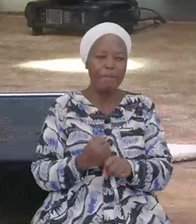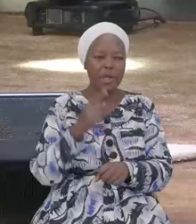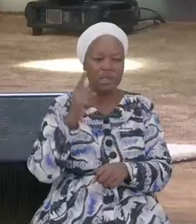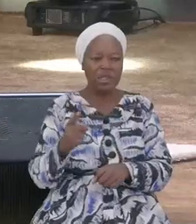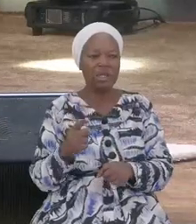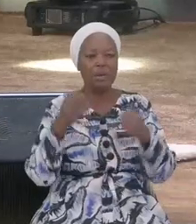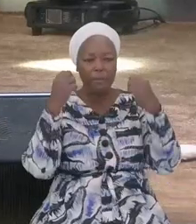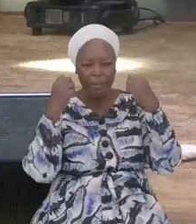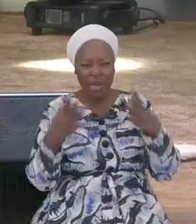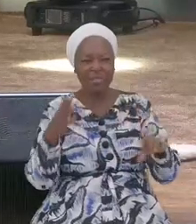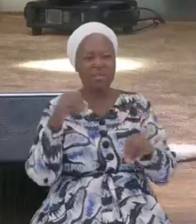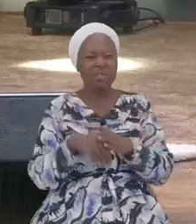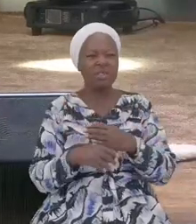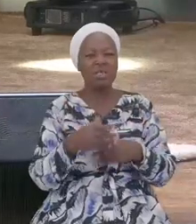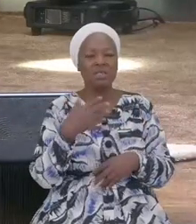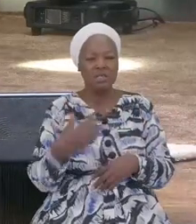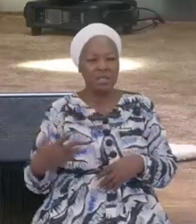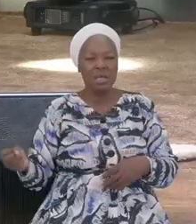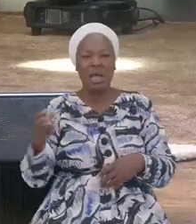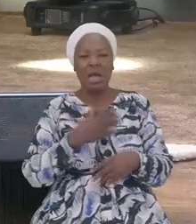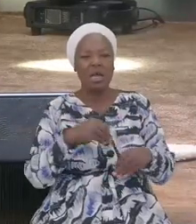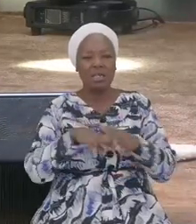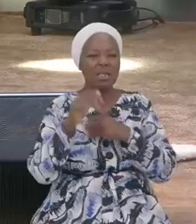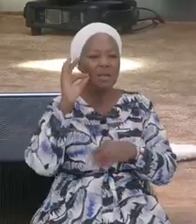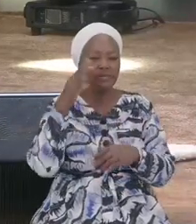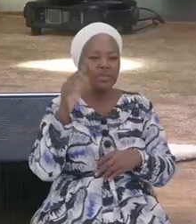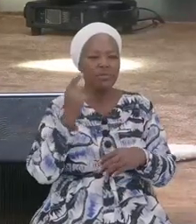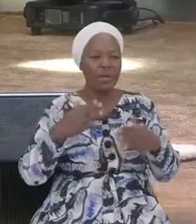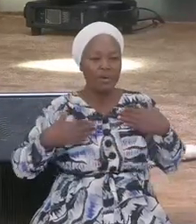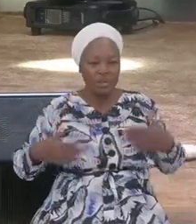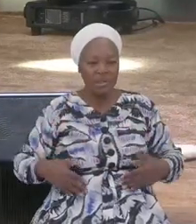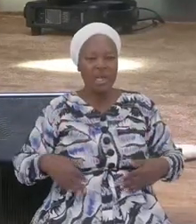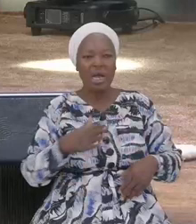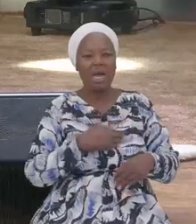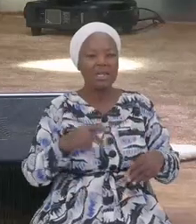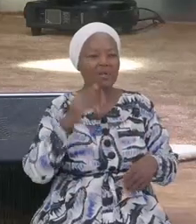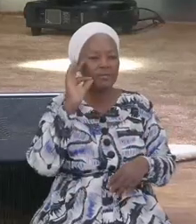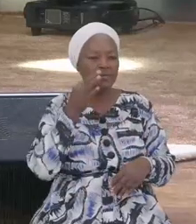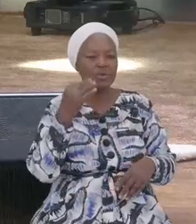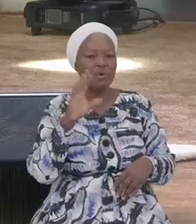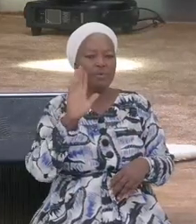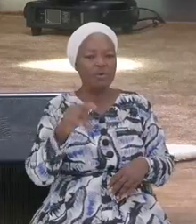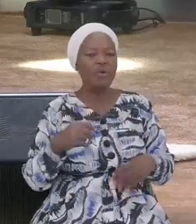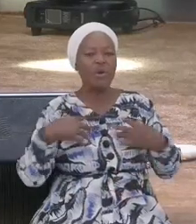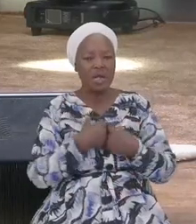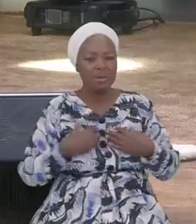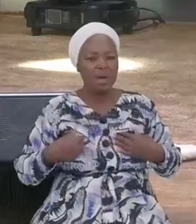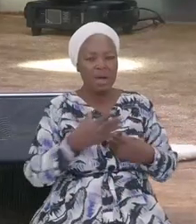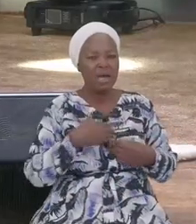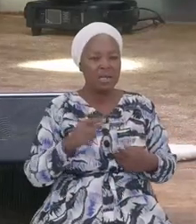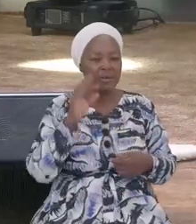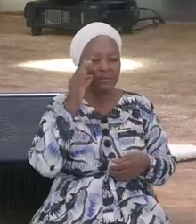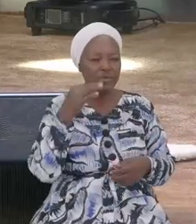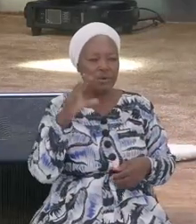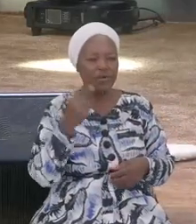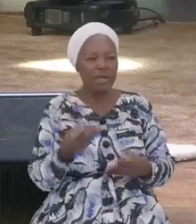en multipliant le fruit de tes entrailles, le fruit de tes troupeaux et le fruit de ton